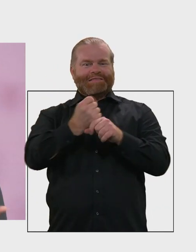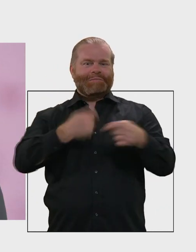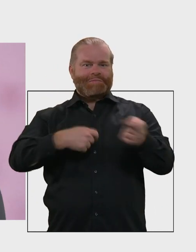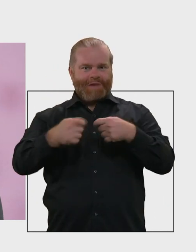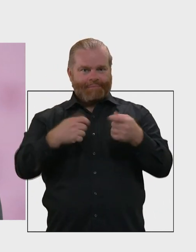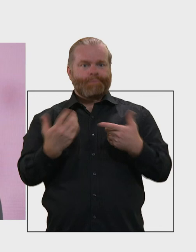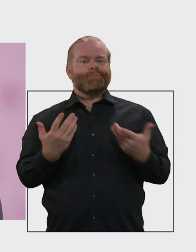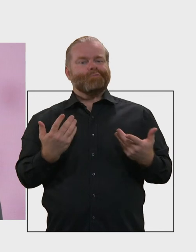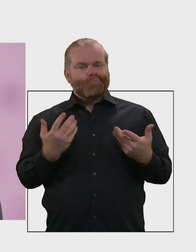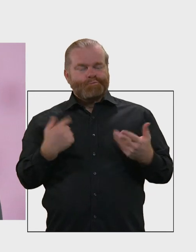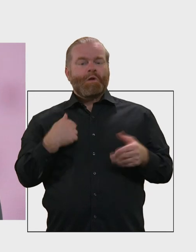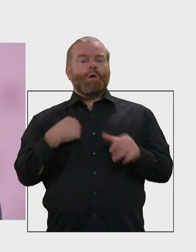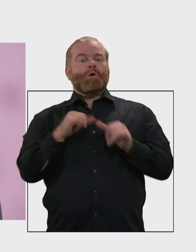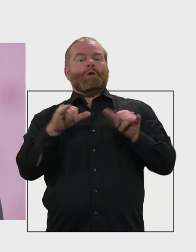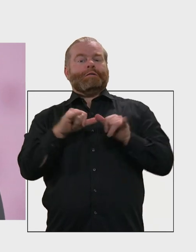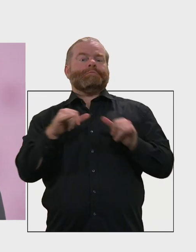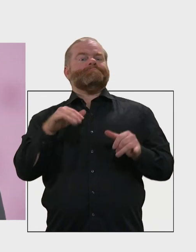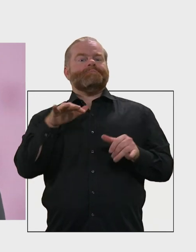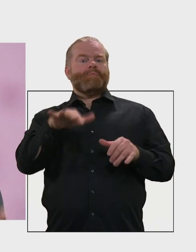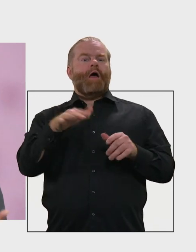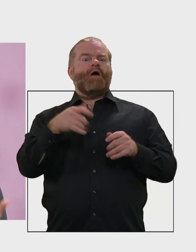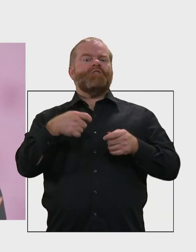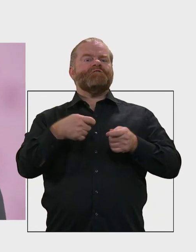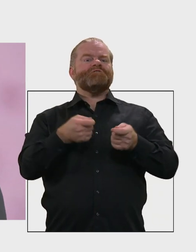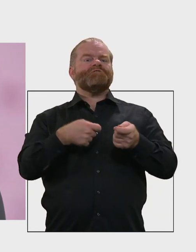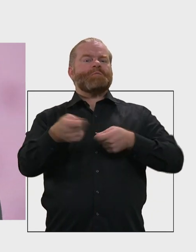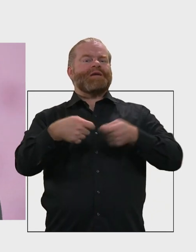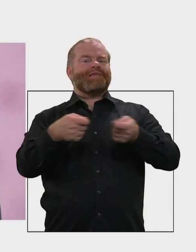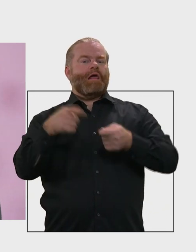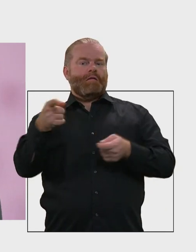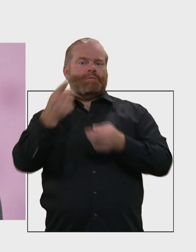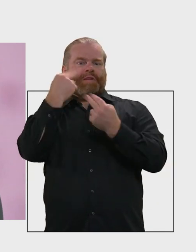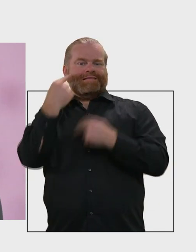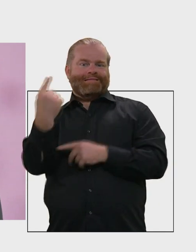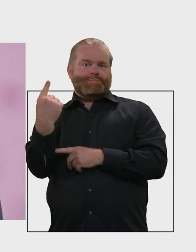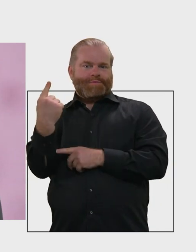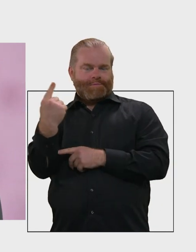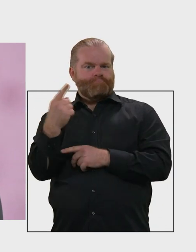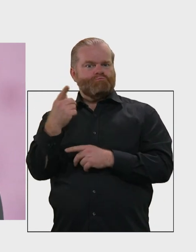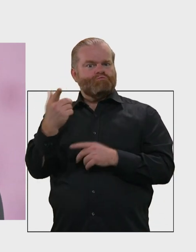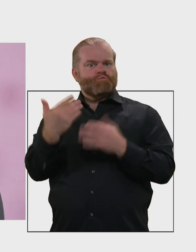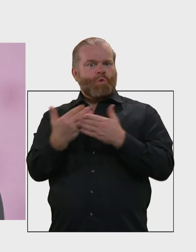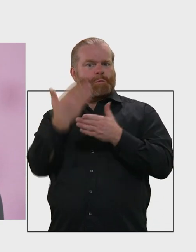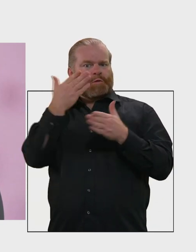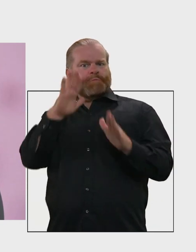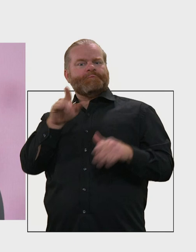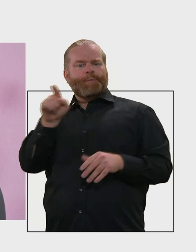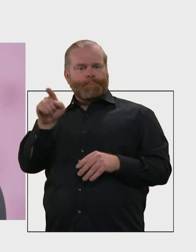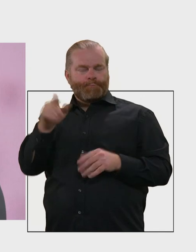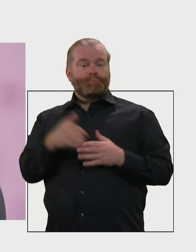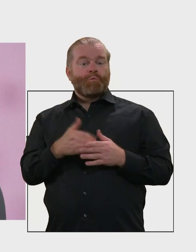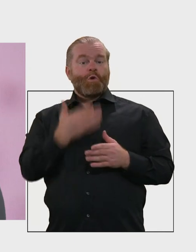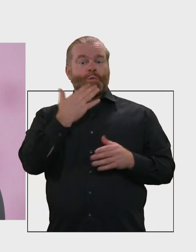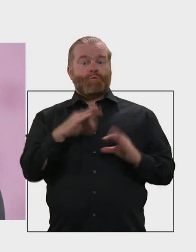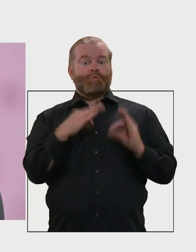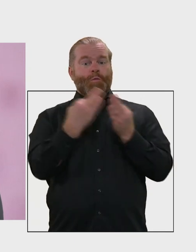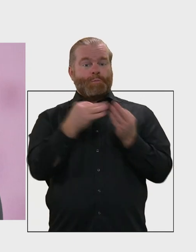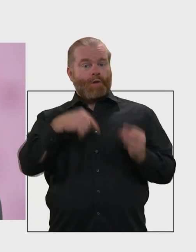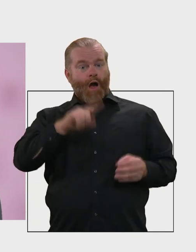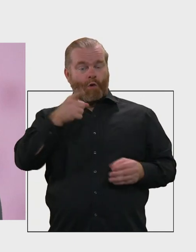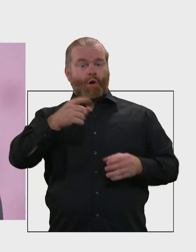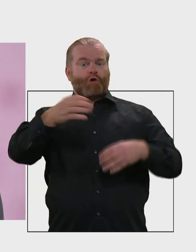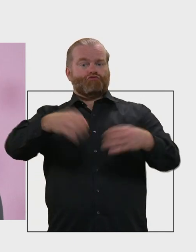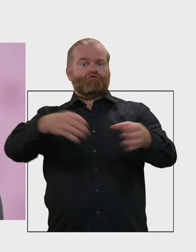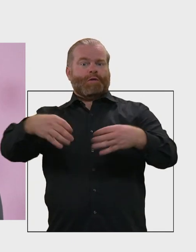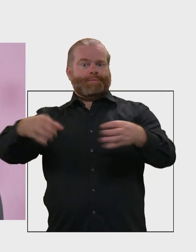nochmal eine neue Perspektive auch ist. Es sind im Humboldt-Forum selbst auch Angestellte natürlich, aber wie gesagt, Luft nach oben, optimierbar, hast du